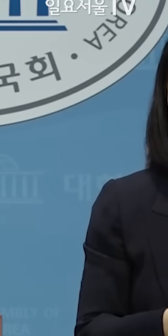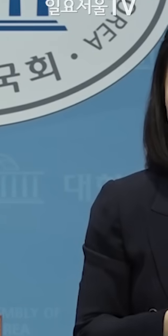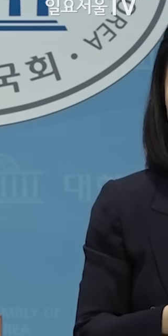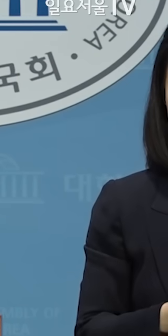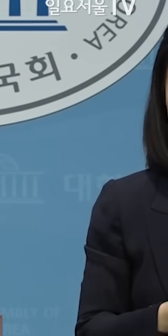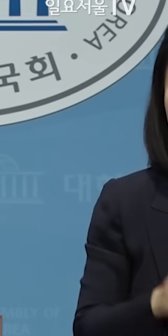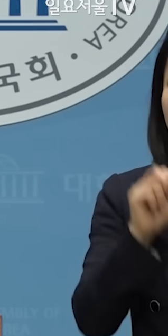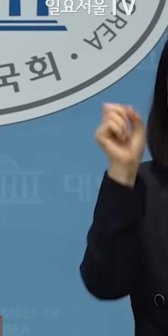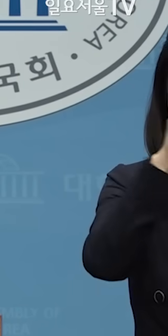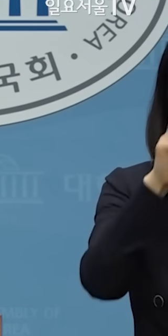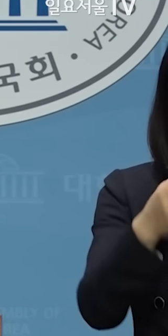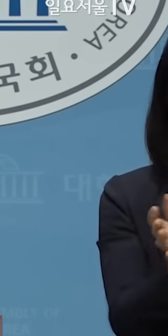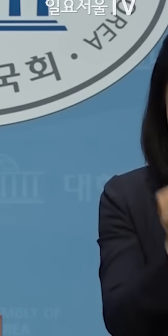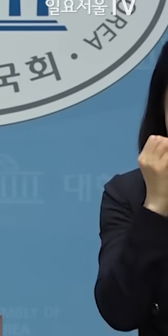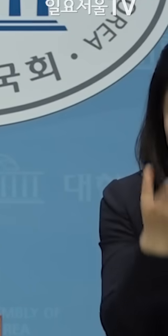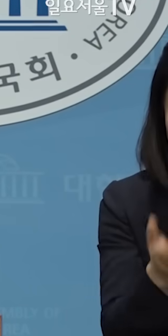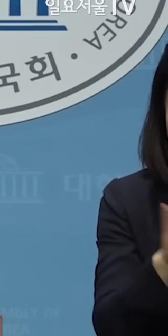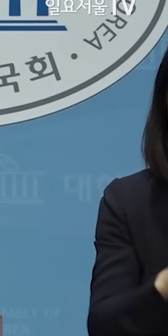지처럼는